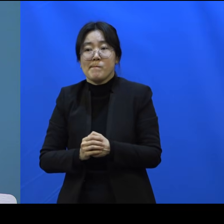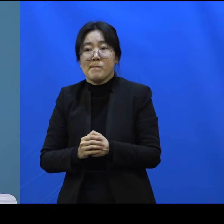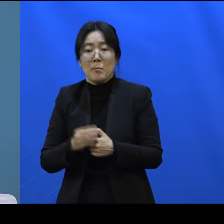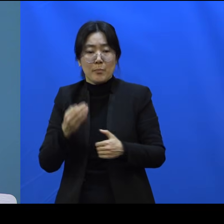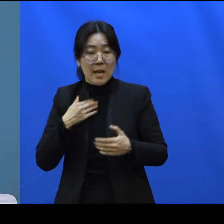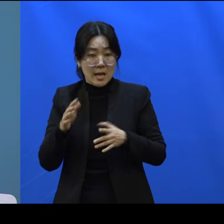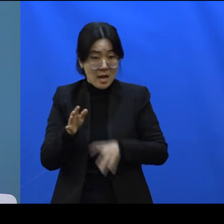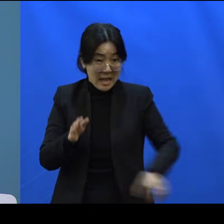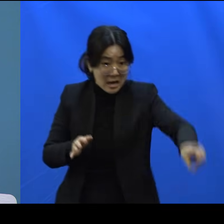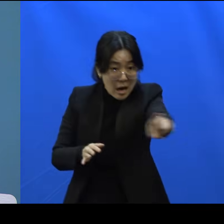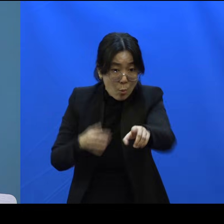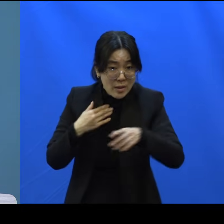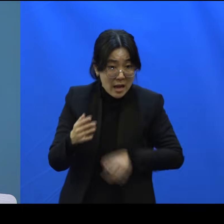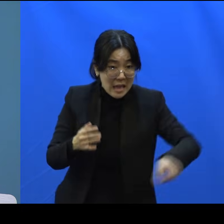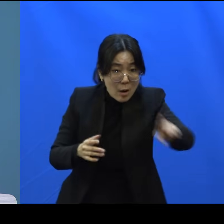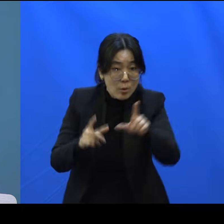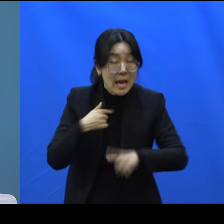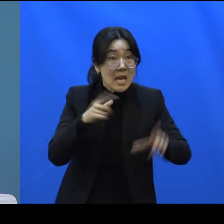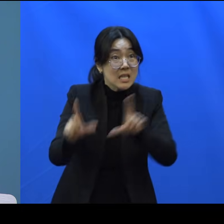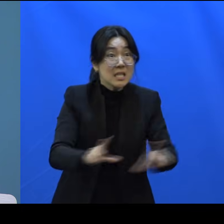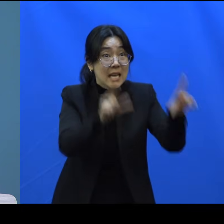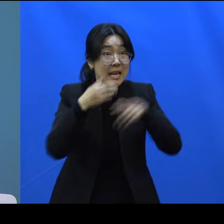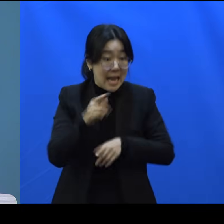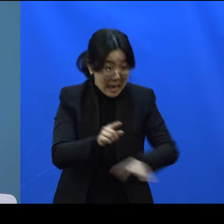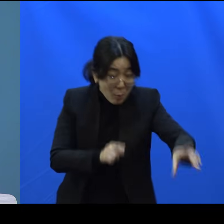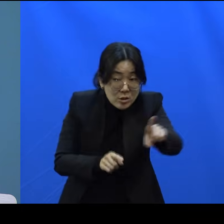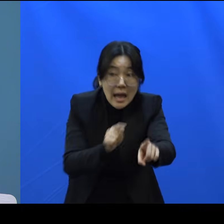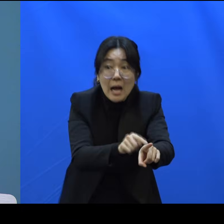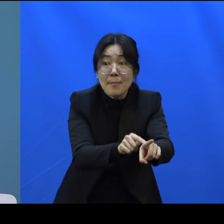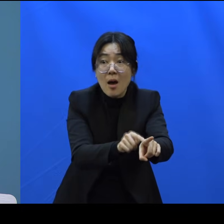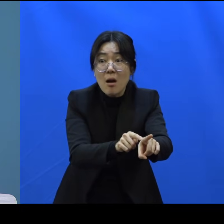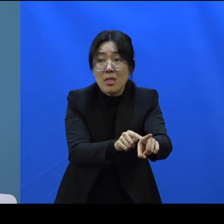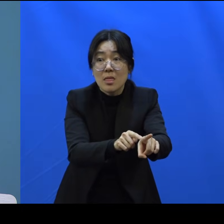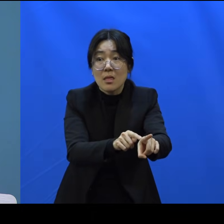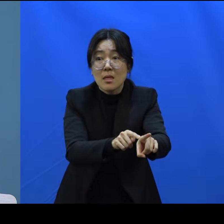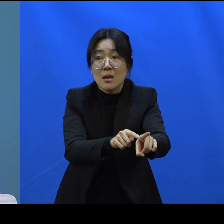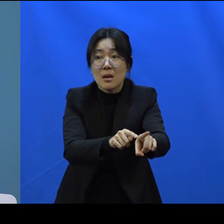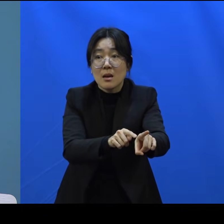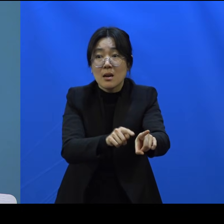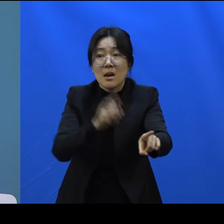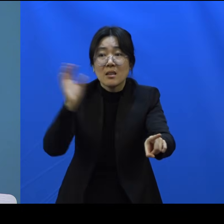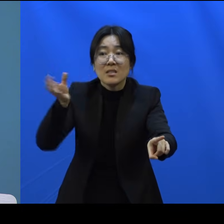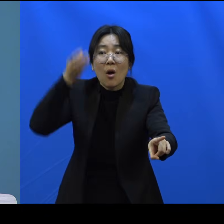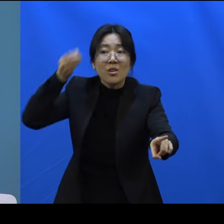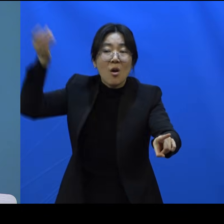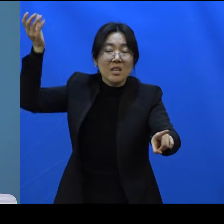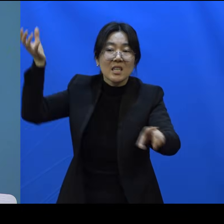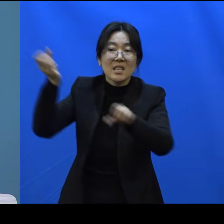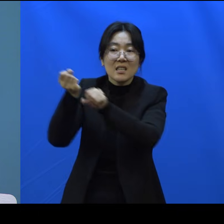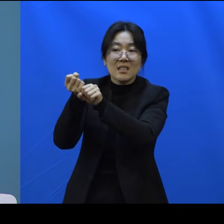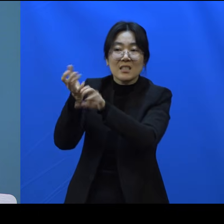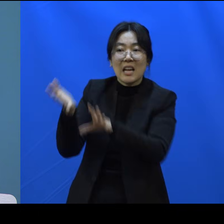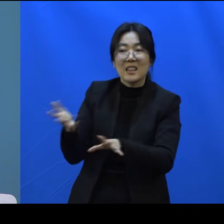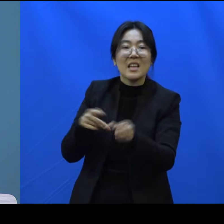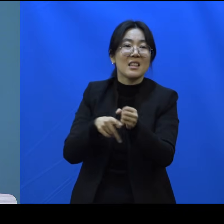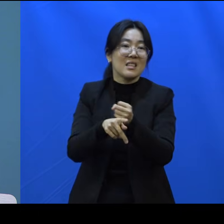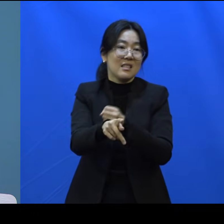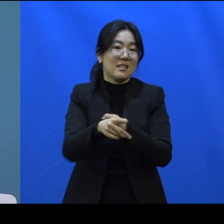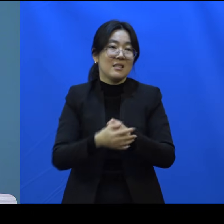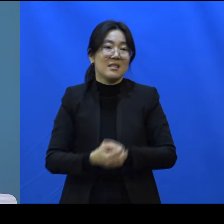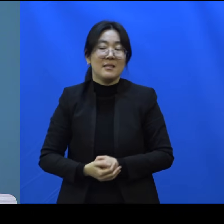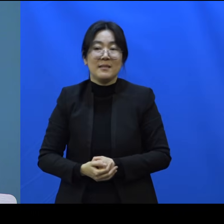여러분, 자신의 약함을 인정하는 사람들은요, 특징이 있어요. 성령을 늘 의지해요.